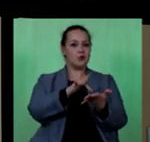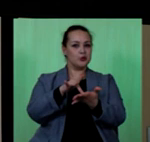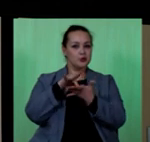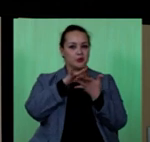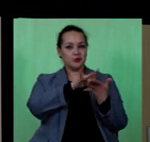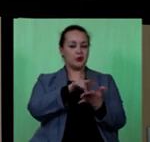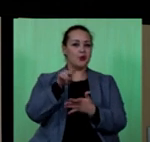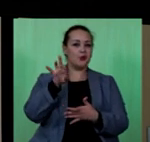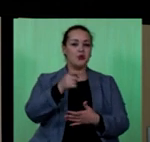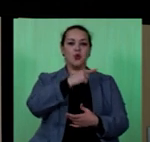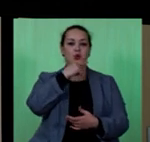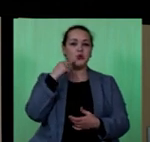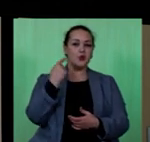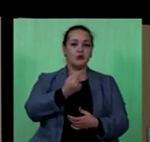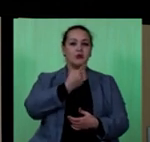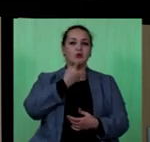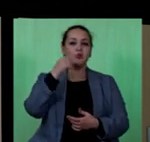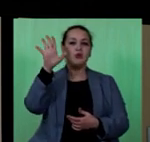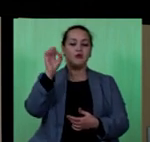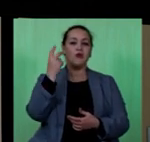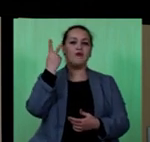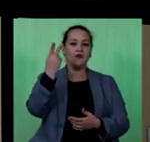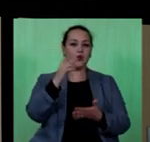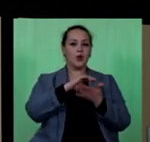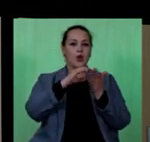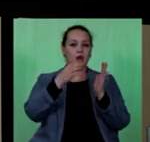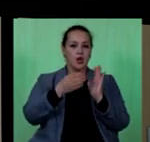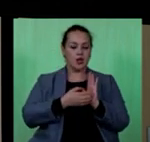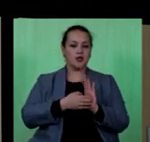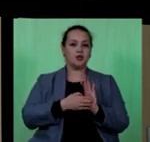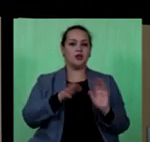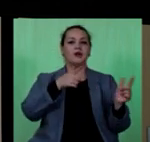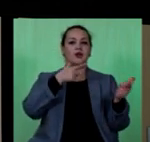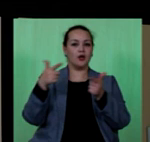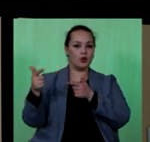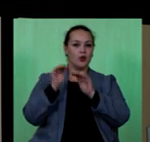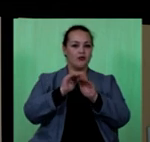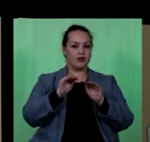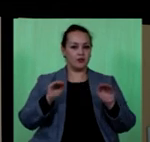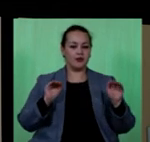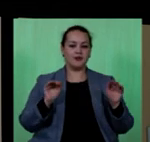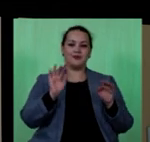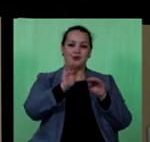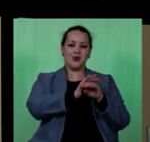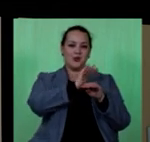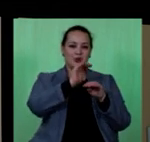русскому языку во втором классе вы готовы ребята молодцы